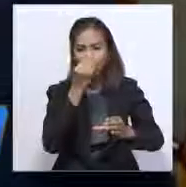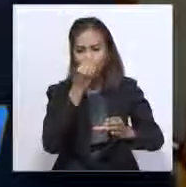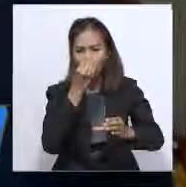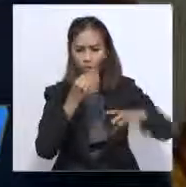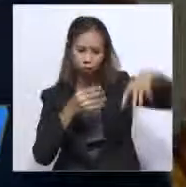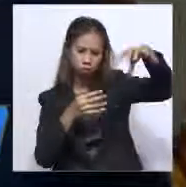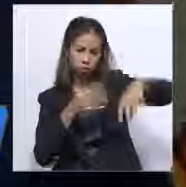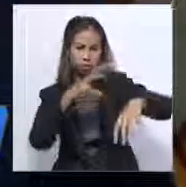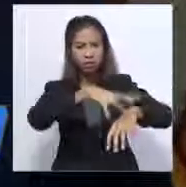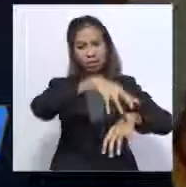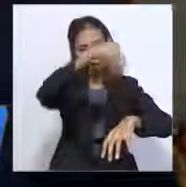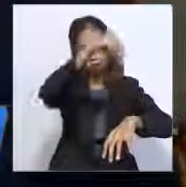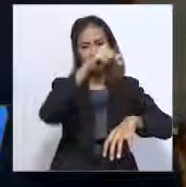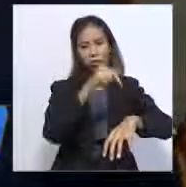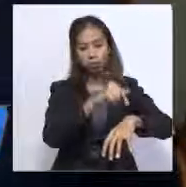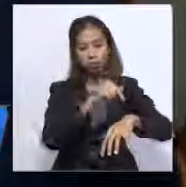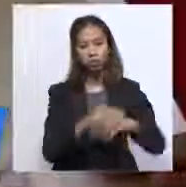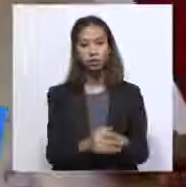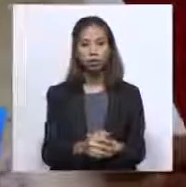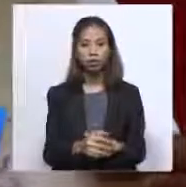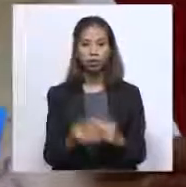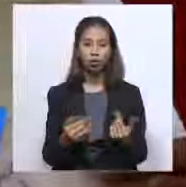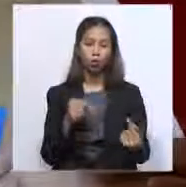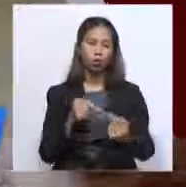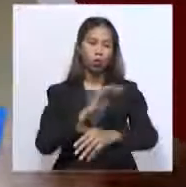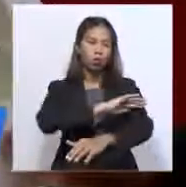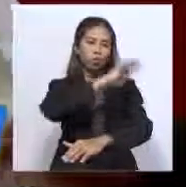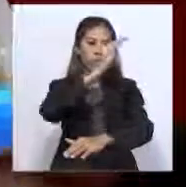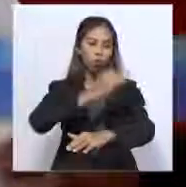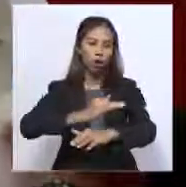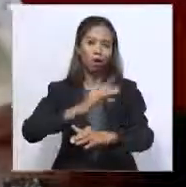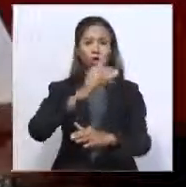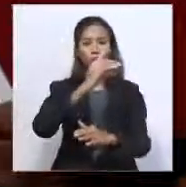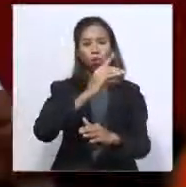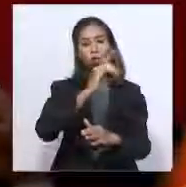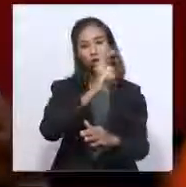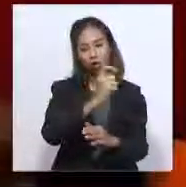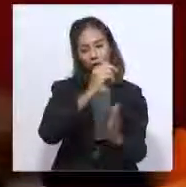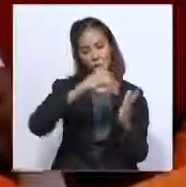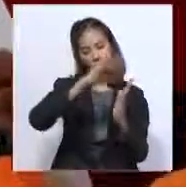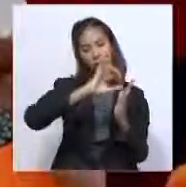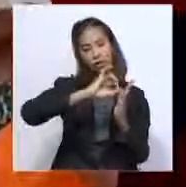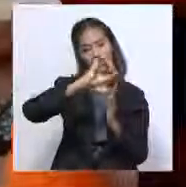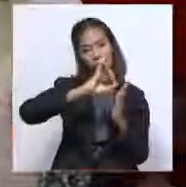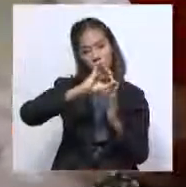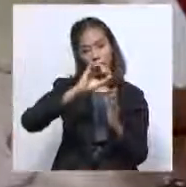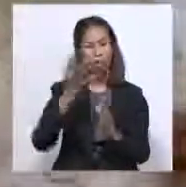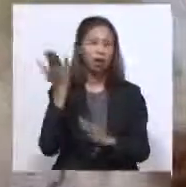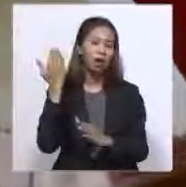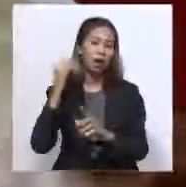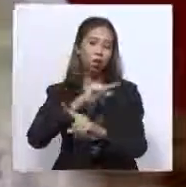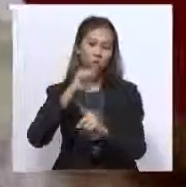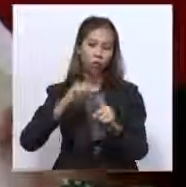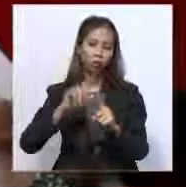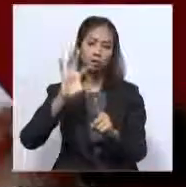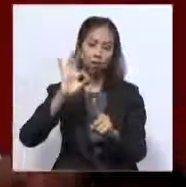หาธาตุเจดีย์นพเมธนีดลอุทยานแห่งชาติดอยอินทนนท์อำเภอจอมทองจังหวัดเชียงใหม่ตั้งแต่วันที่9เมษ